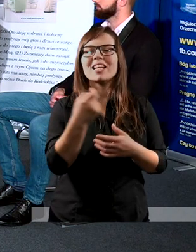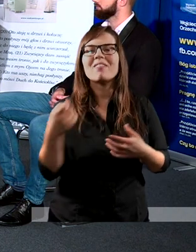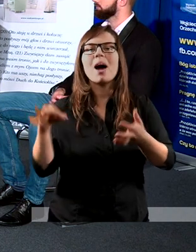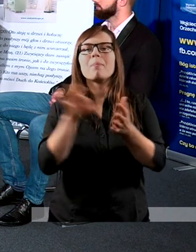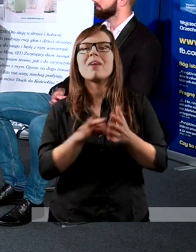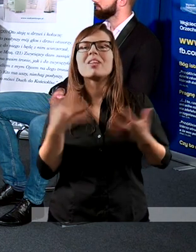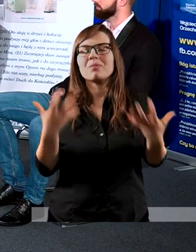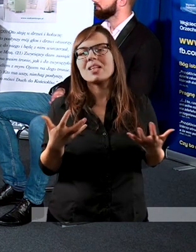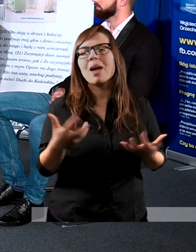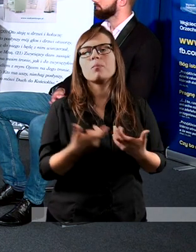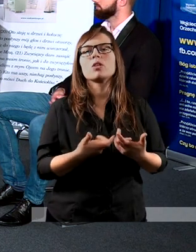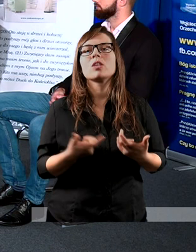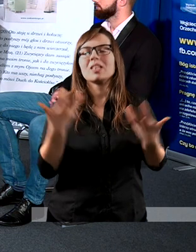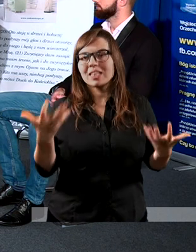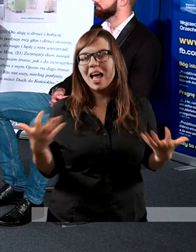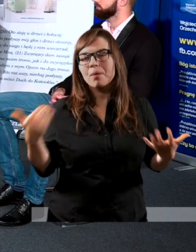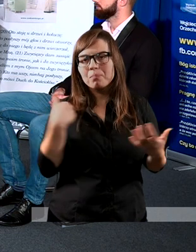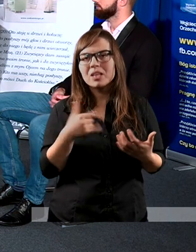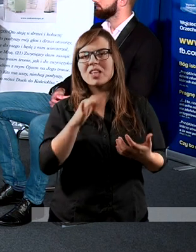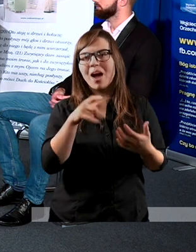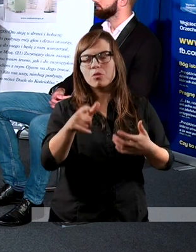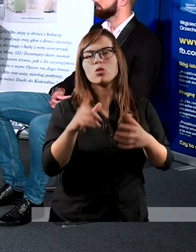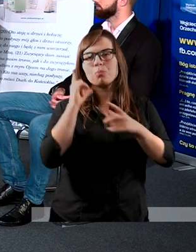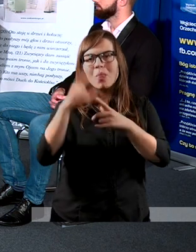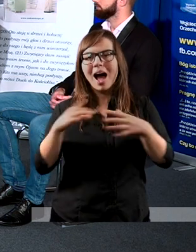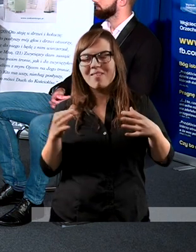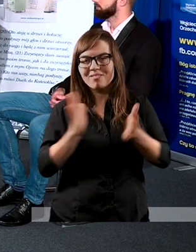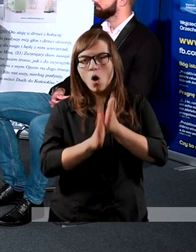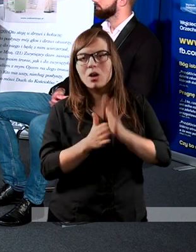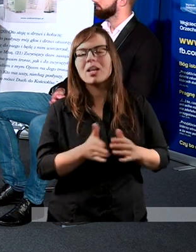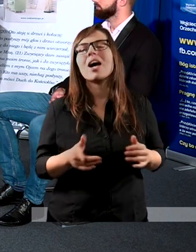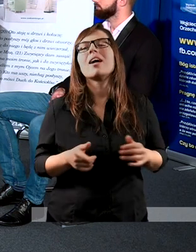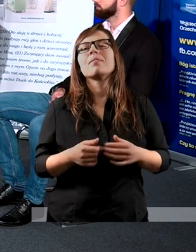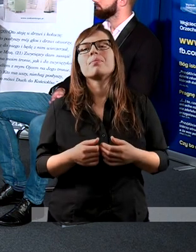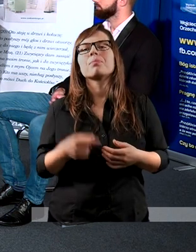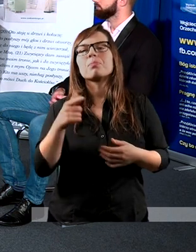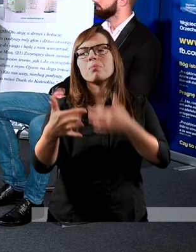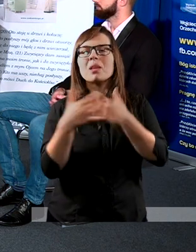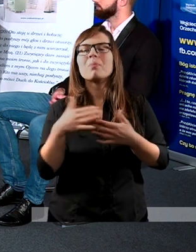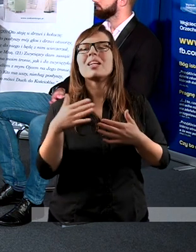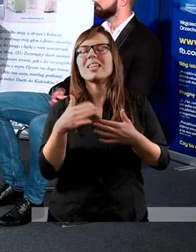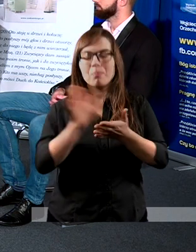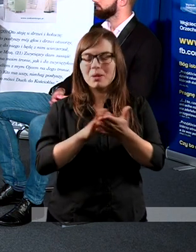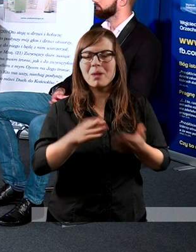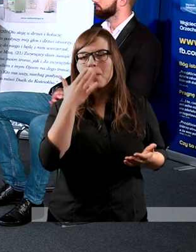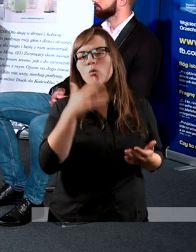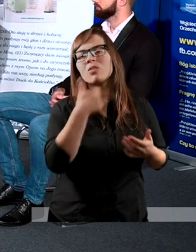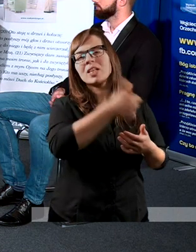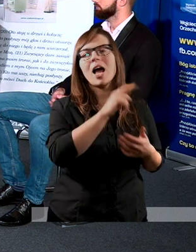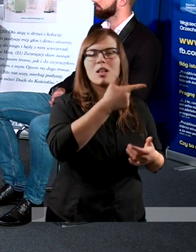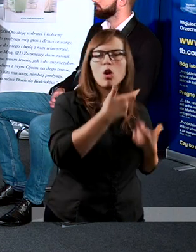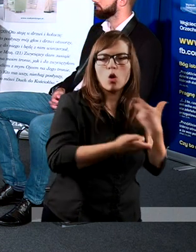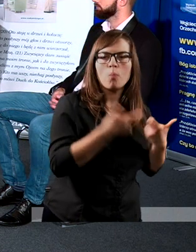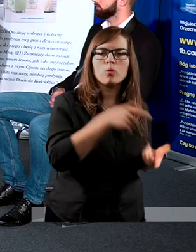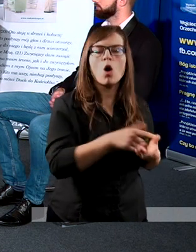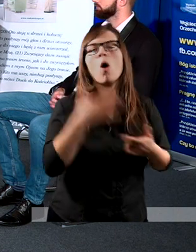wysuwa pewien pomysł, kto zwiedzi Achabę, aby poszedł na wojnę. I Biblia nam sprawozdaje, że jeden mówił to, a